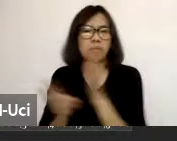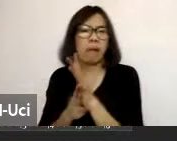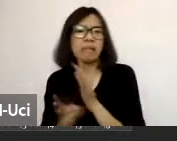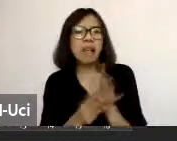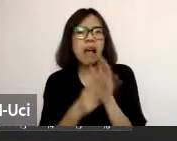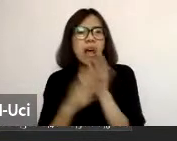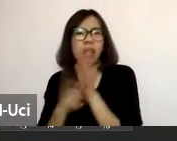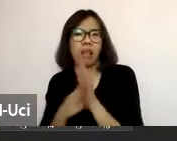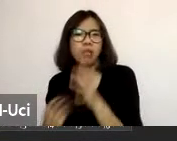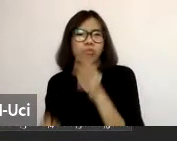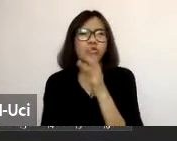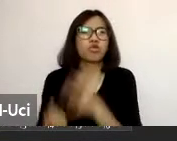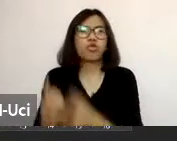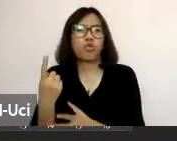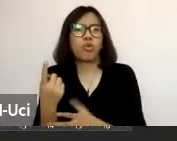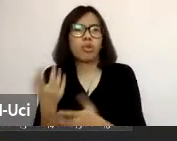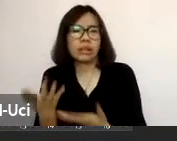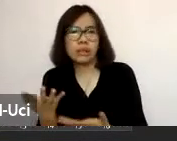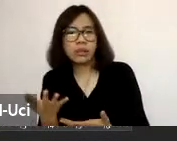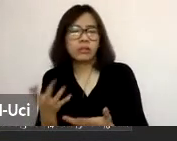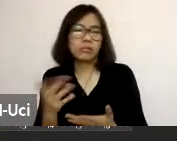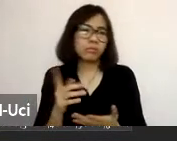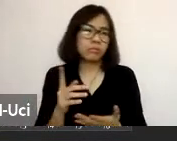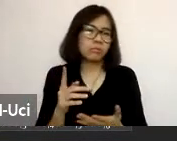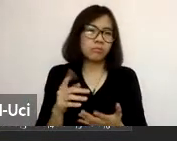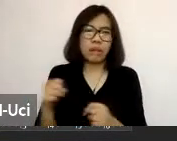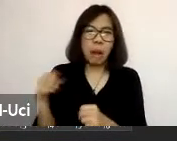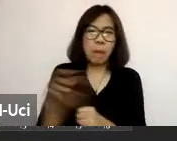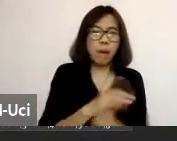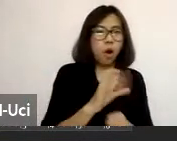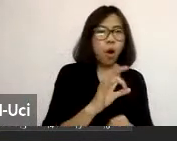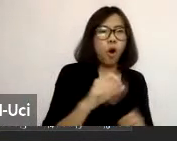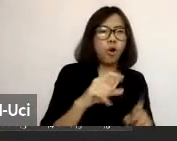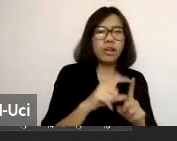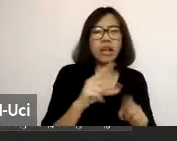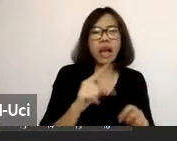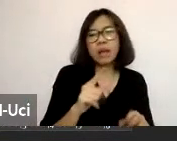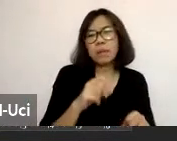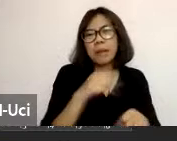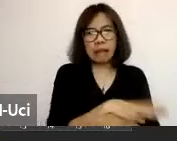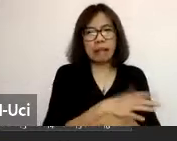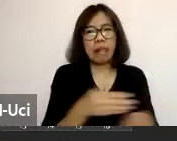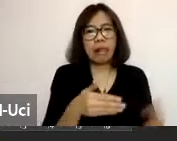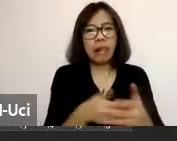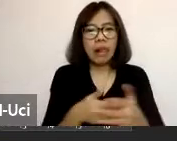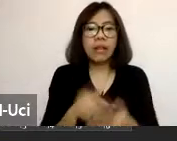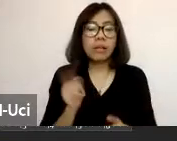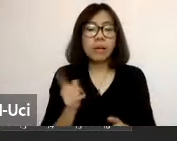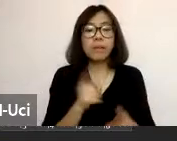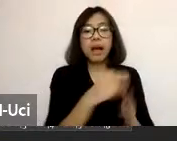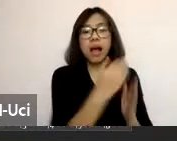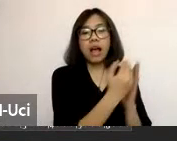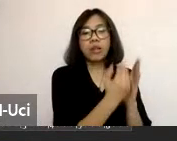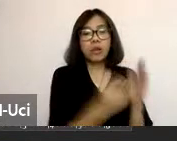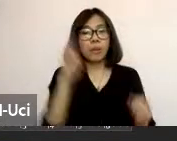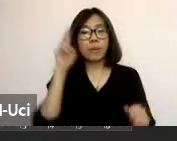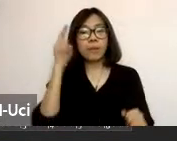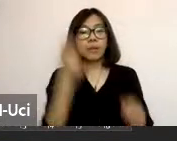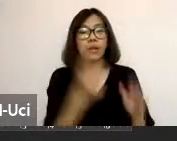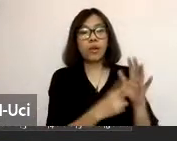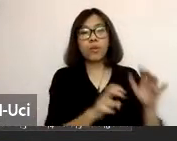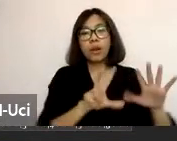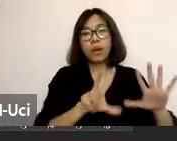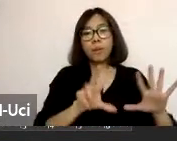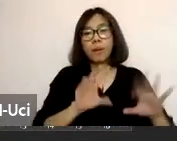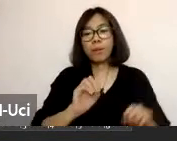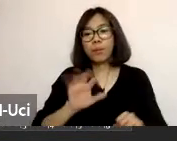banyak yang menghambat atau pelaksanaan ordernya karena pertama memang didalam pipa 82019